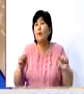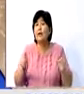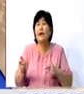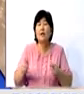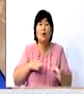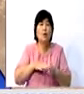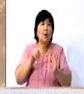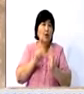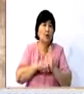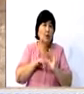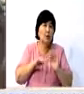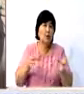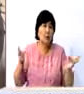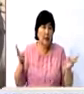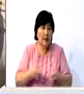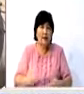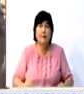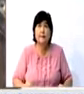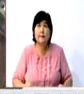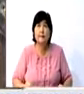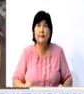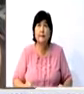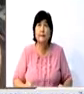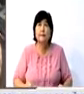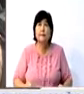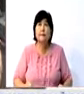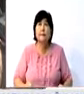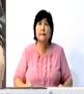қысқа дайындығы толық тексерістен өтуі шарт. Әділ Жанбердиев, Шыңғыс Абаев, Алдын Азар, Нағымет, Қызылорда телеарнасы.